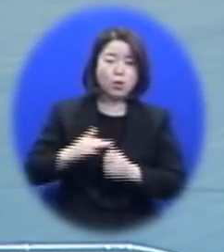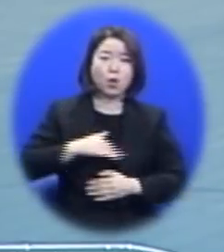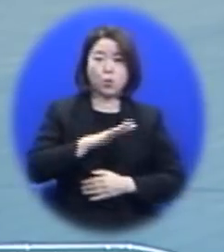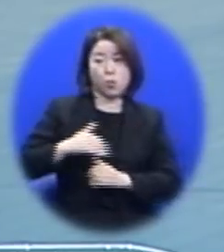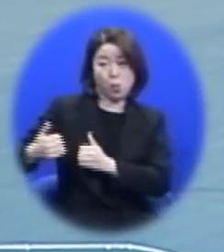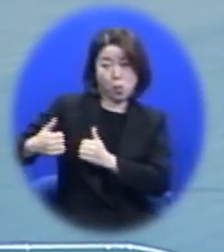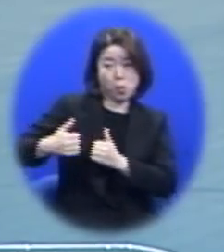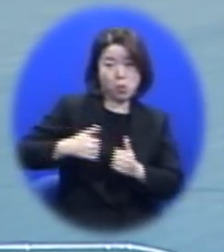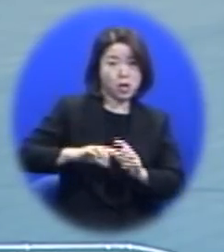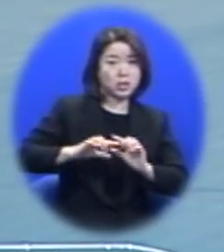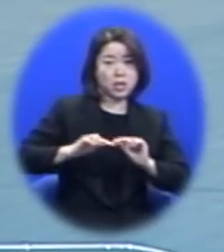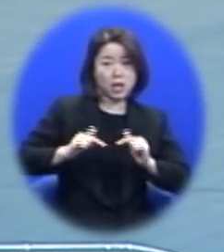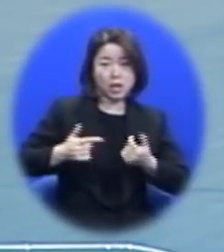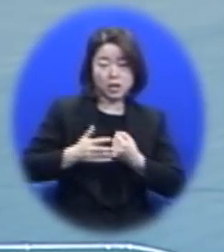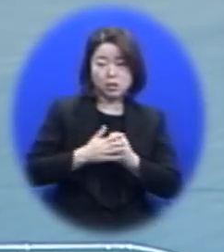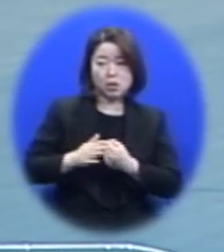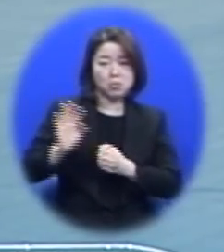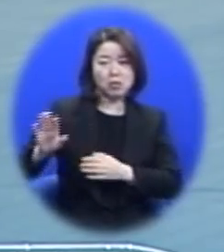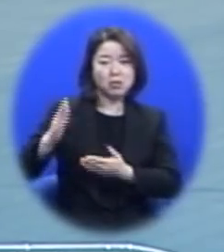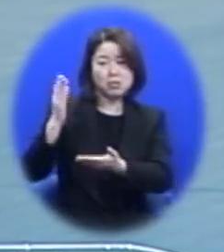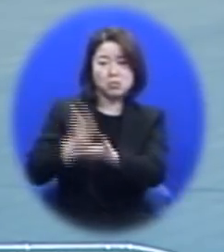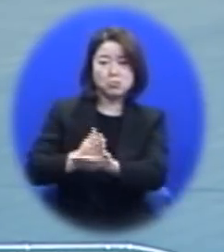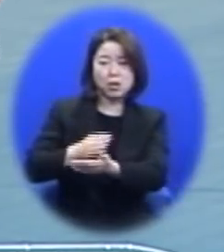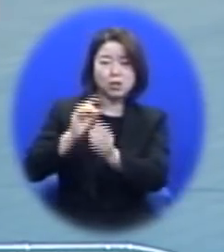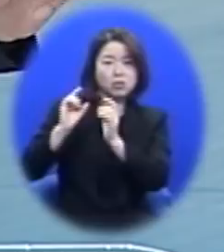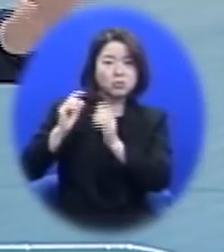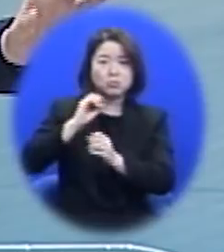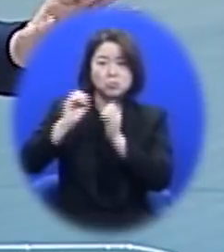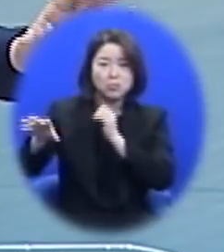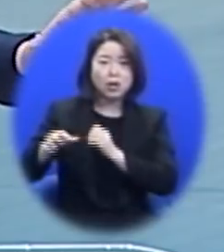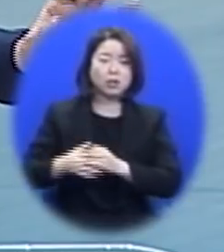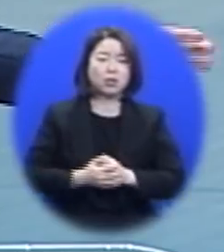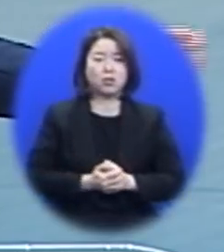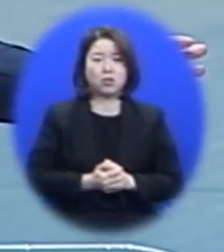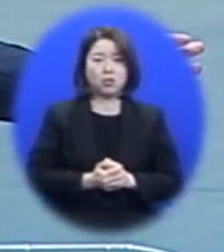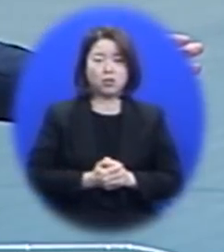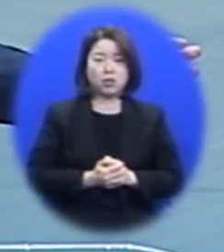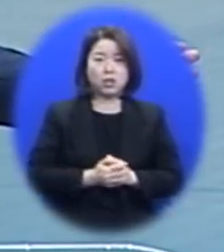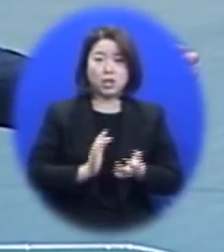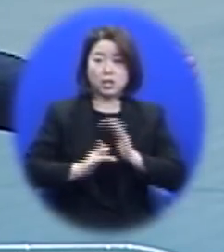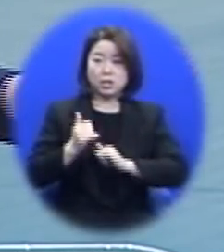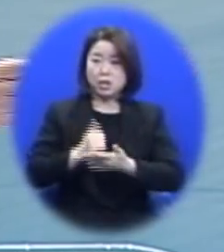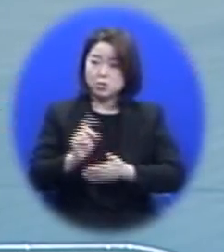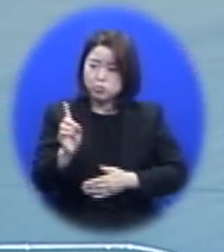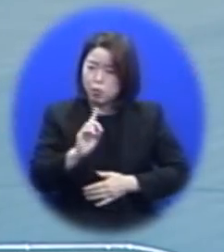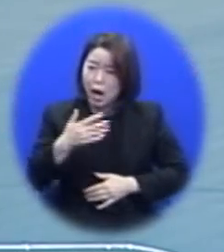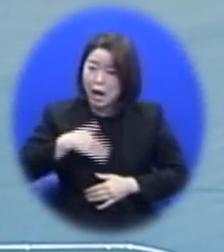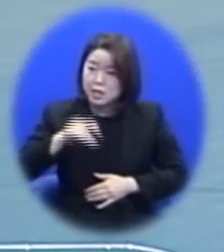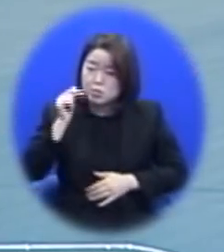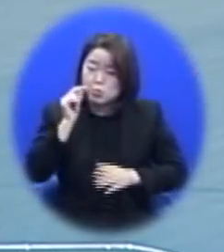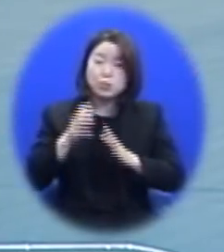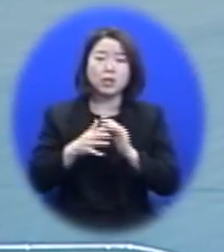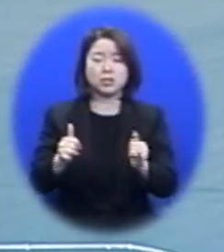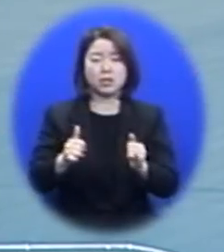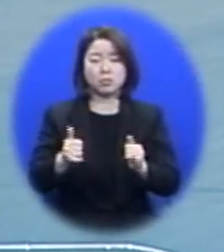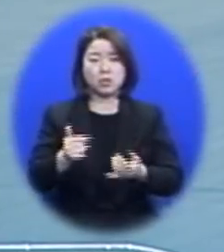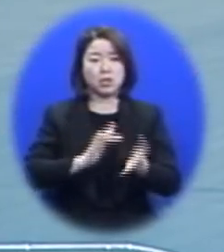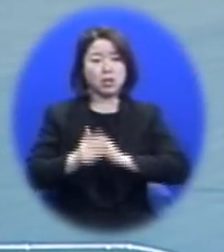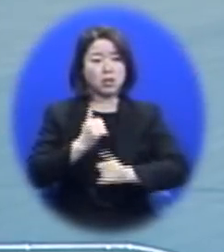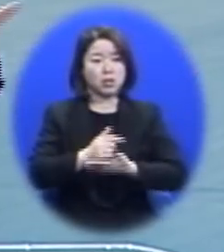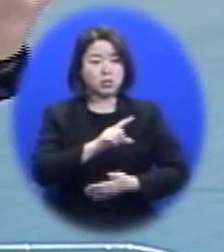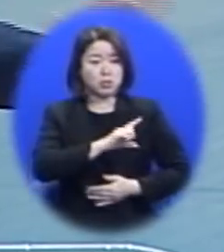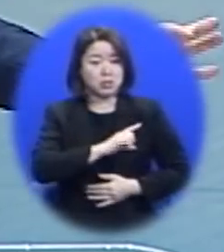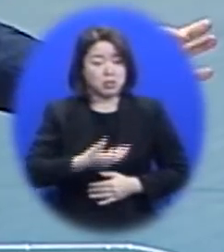따르지 아니함으로 금하였나이다. 예수님이 도무지 알지 못하는 어떤 사람이 예수님의 이름으로